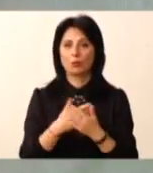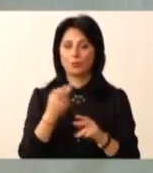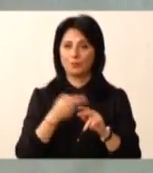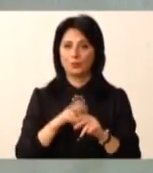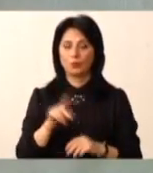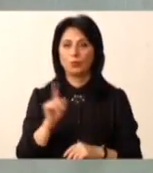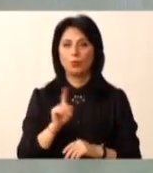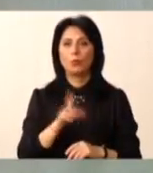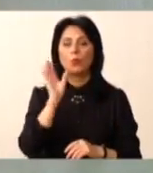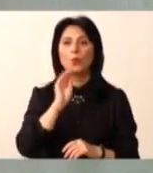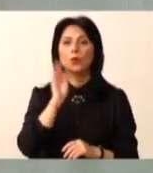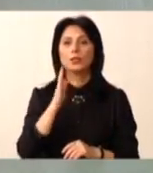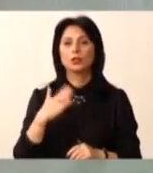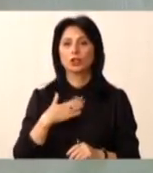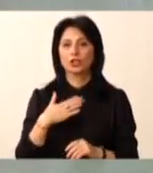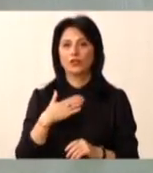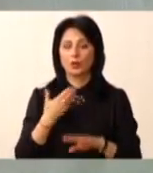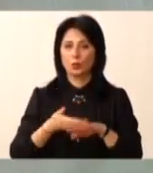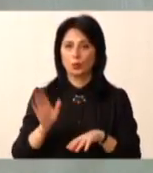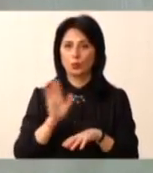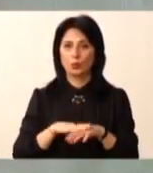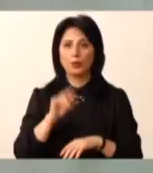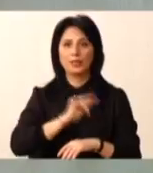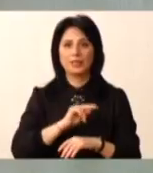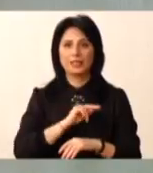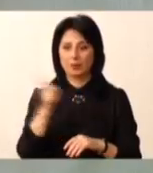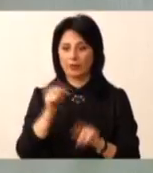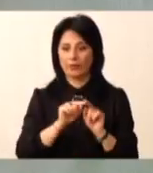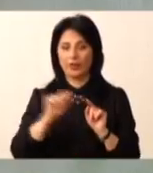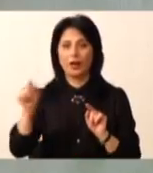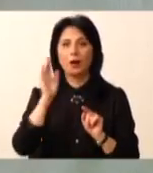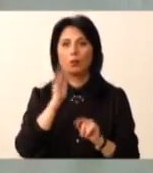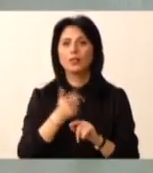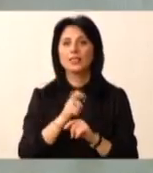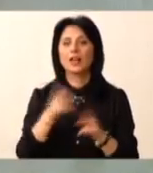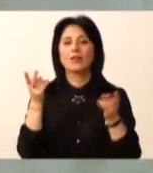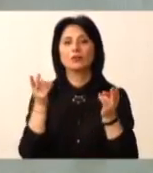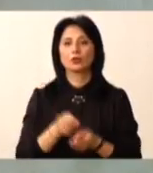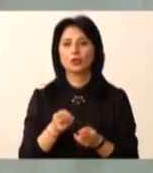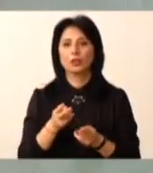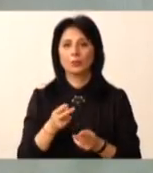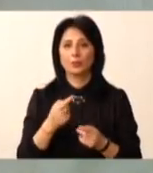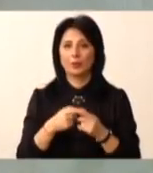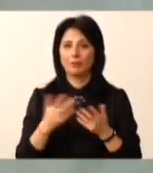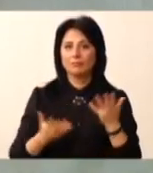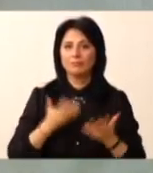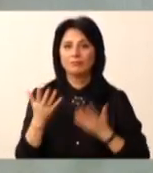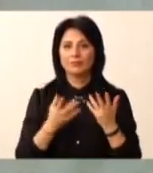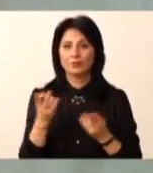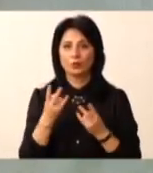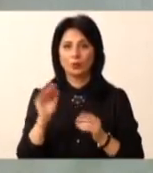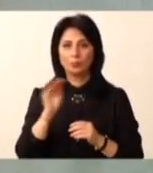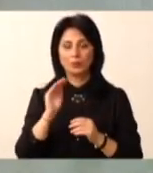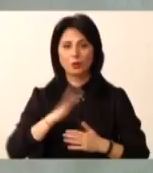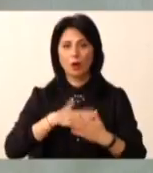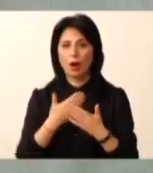რომ როდესაც ჩვენ რთული სამუშაო კვირა გველოდება წინ, ძალიან გვჭირდება ხნეობა, ძალიან გვჭირდება